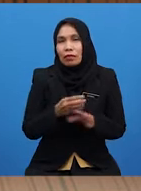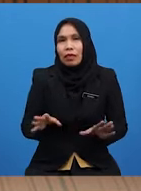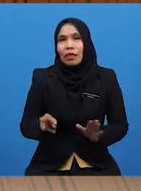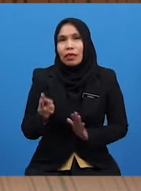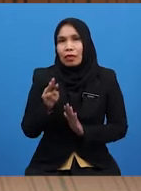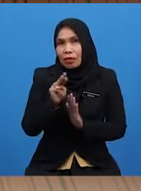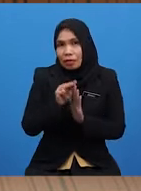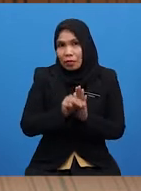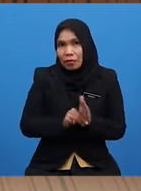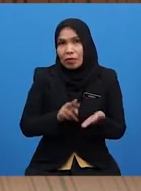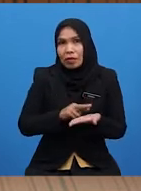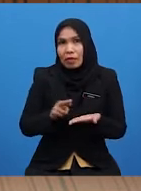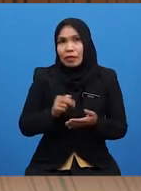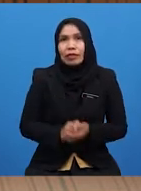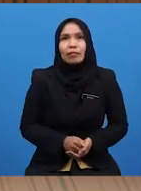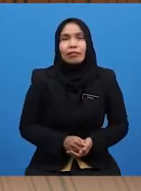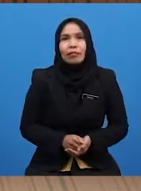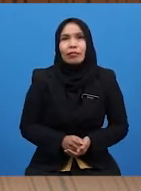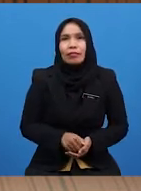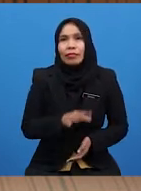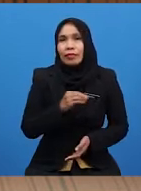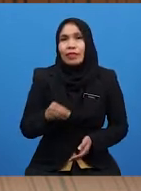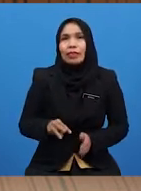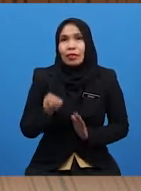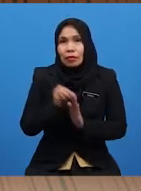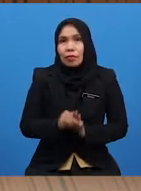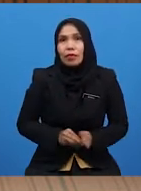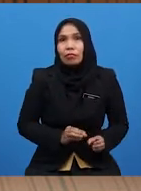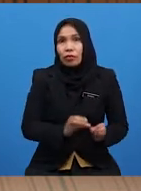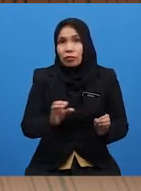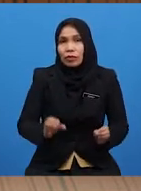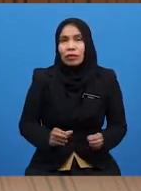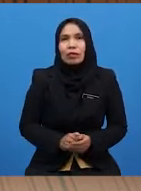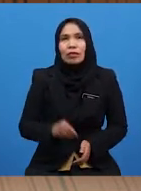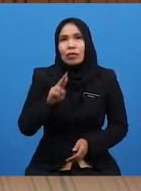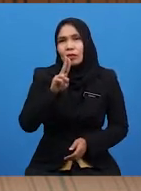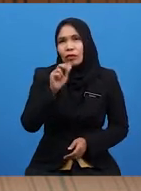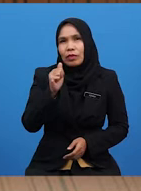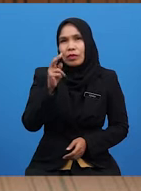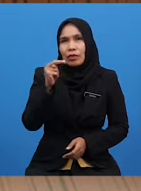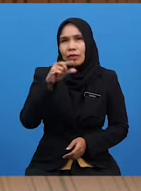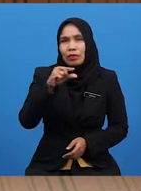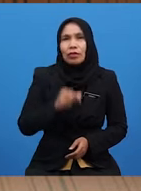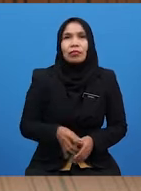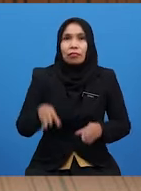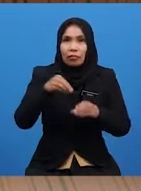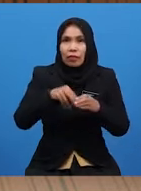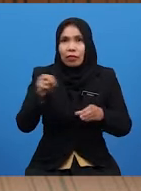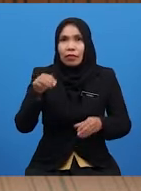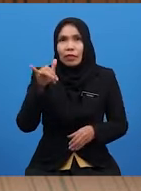sepem Ilik dia Man ini sebagai manusia sama ada secara fizikal functional